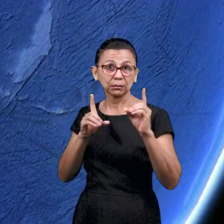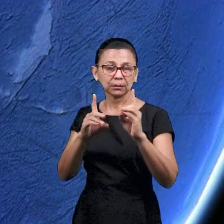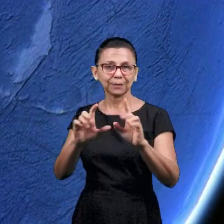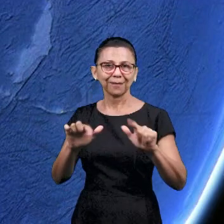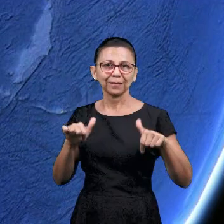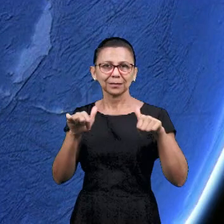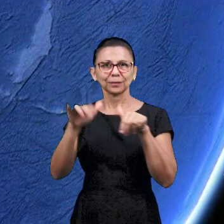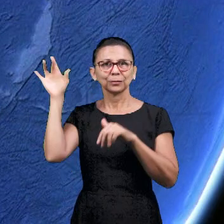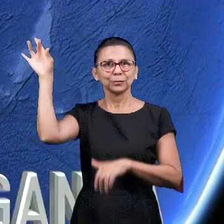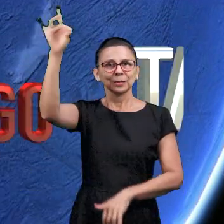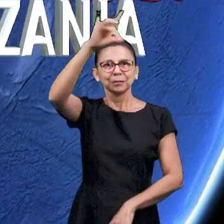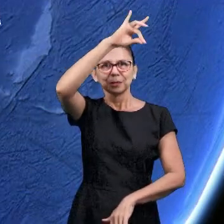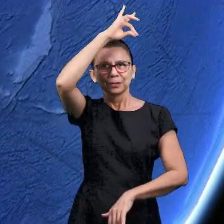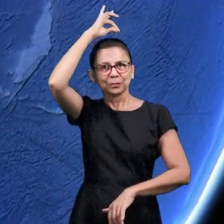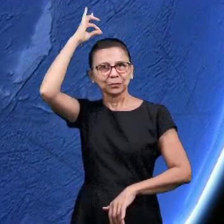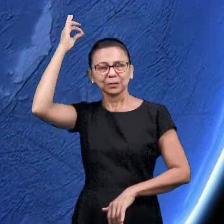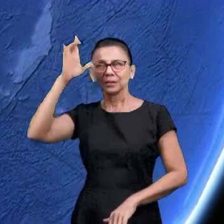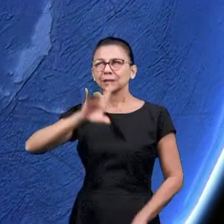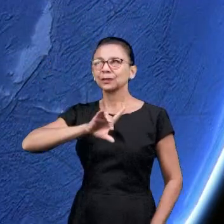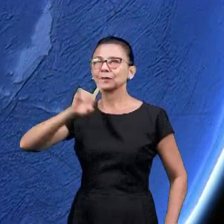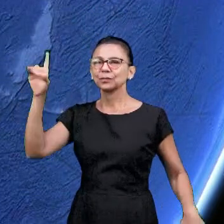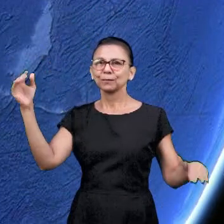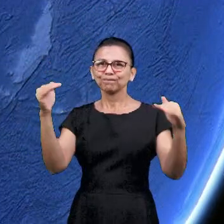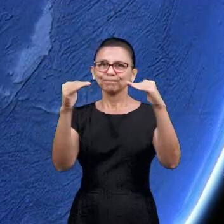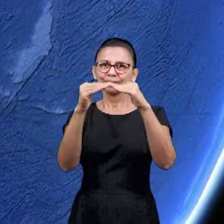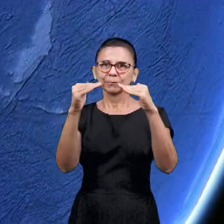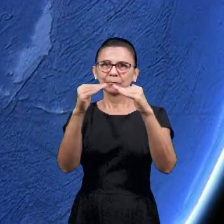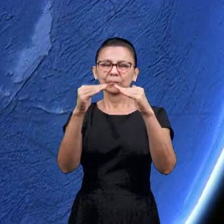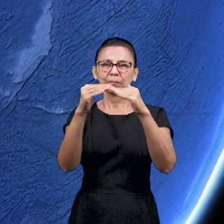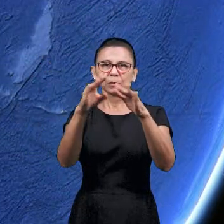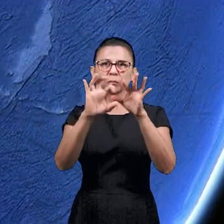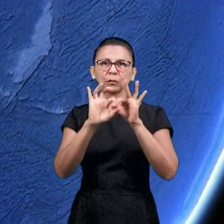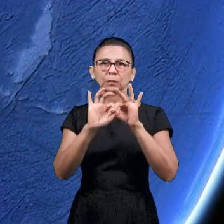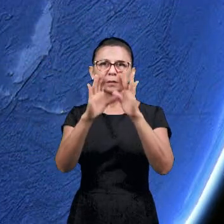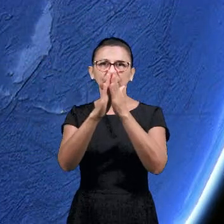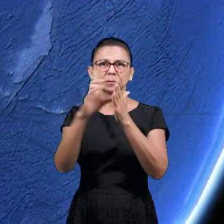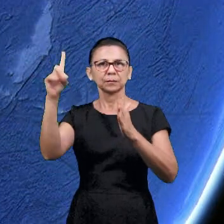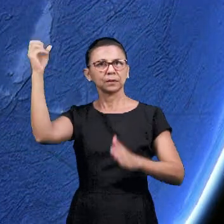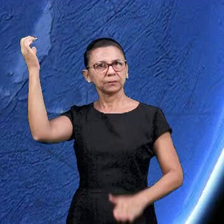du Saint-Esprit de Dieu et unies par la parole vivante.